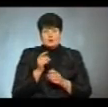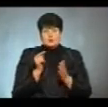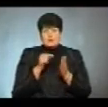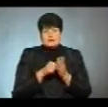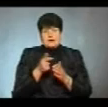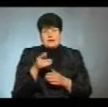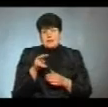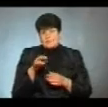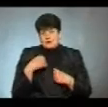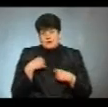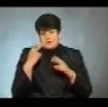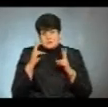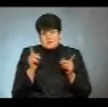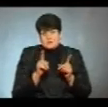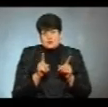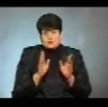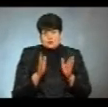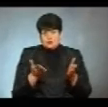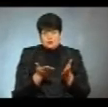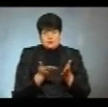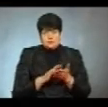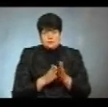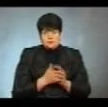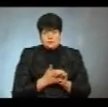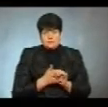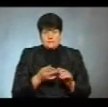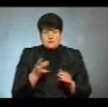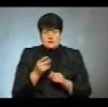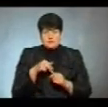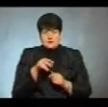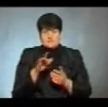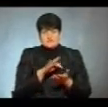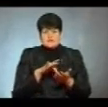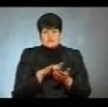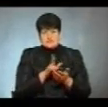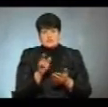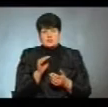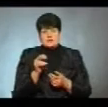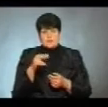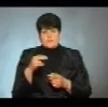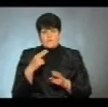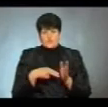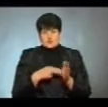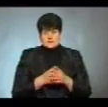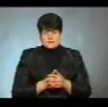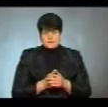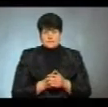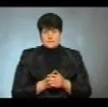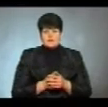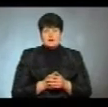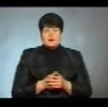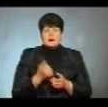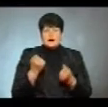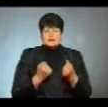не знала, що будуть такі умови. Прийдеться йти аж в центр через ЖД вокзал. Водій Андрій Новосад